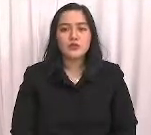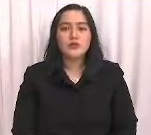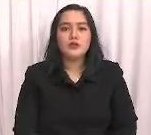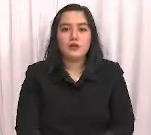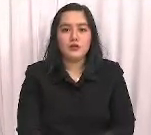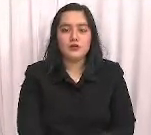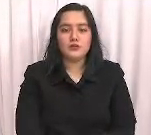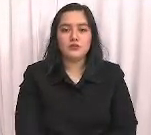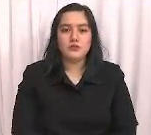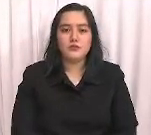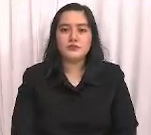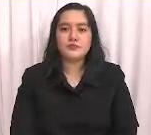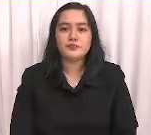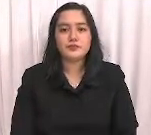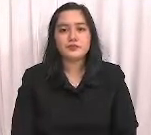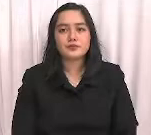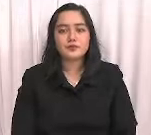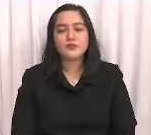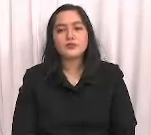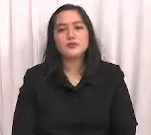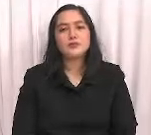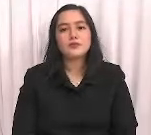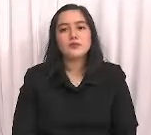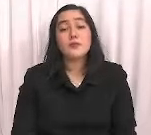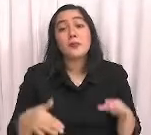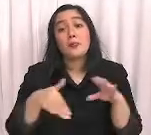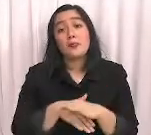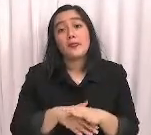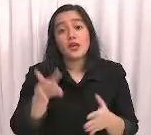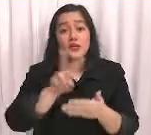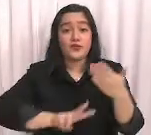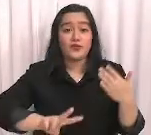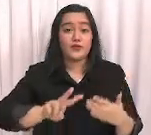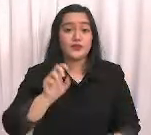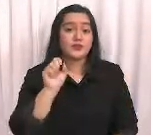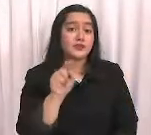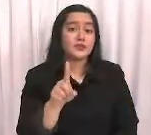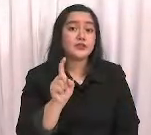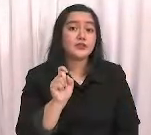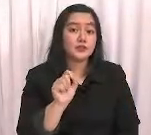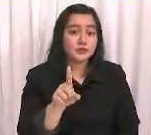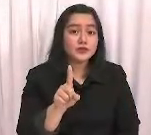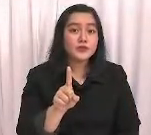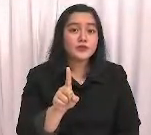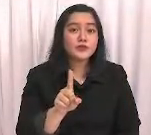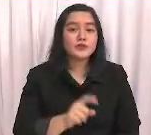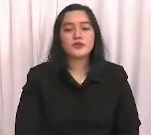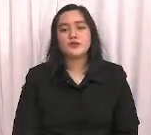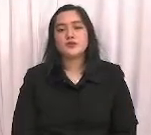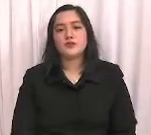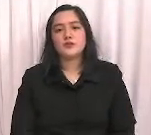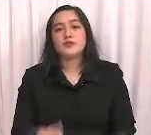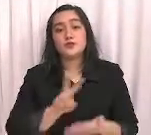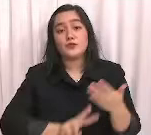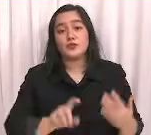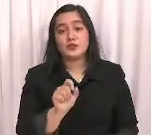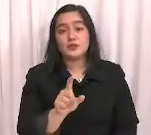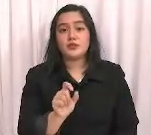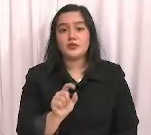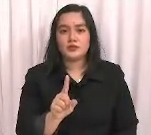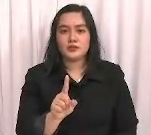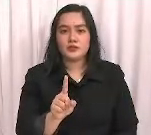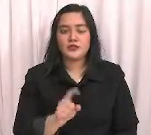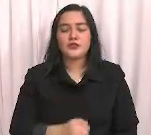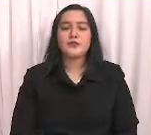Alright? Now, bakit? Now, in verse number 11, this is, brethren, I'm telling you,